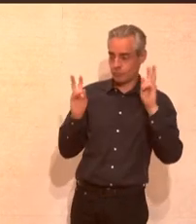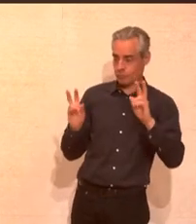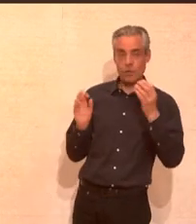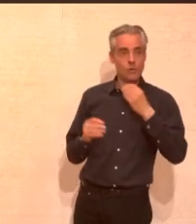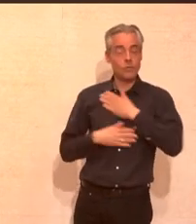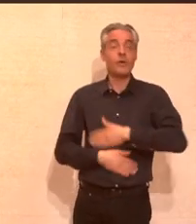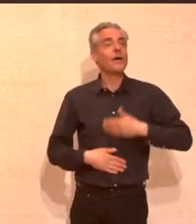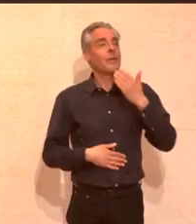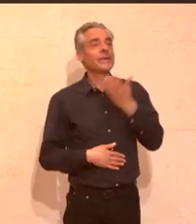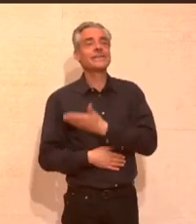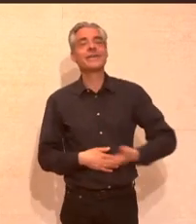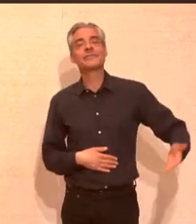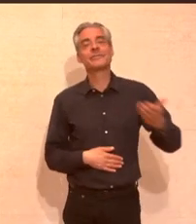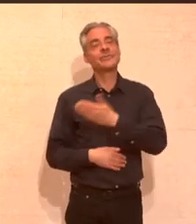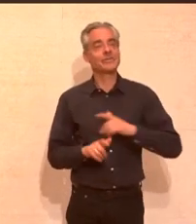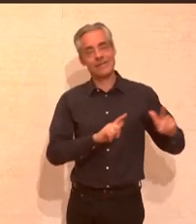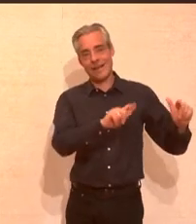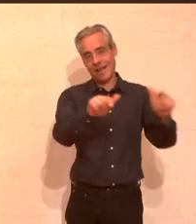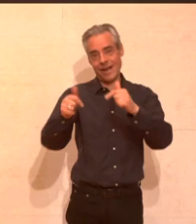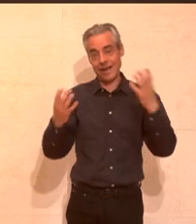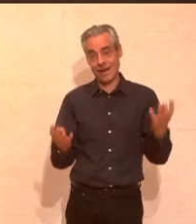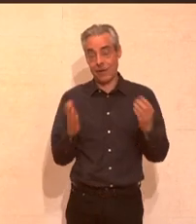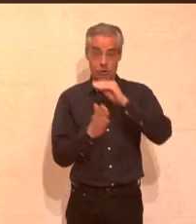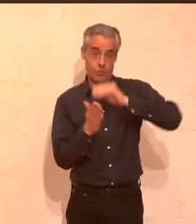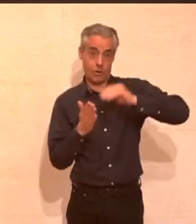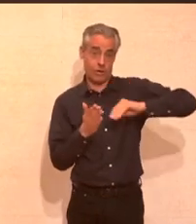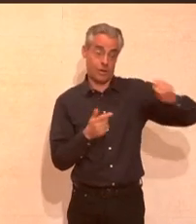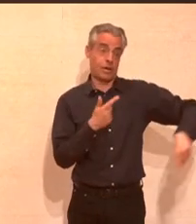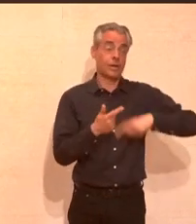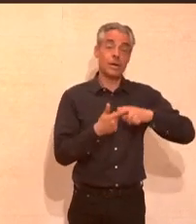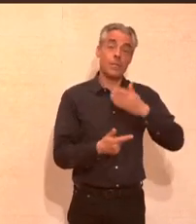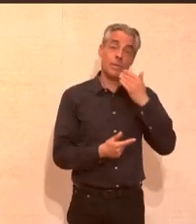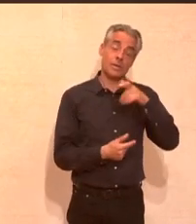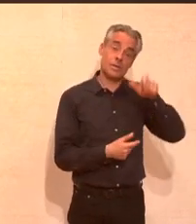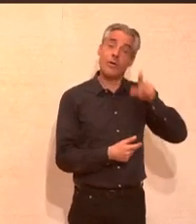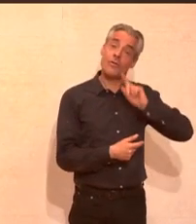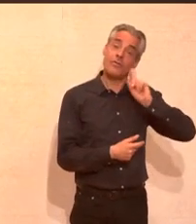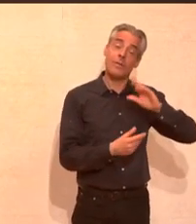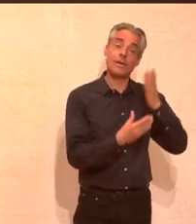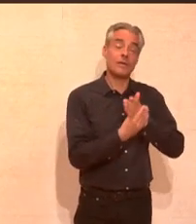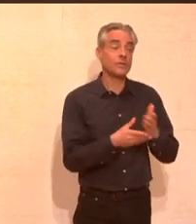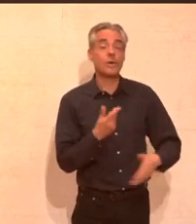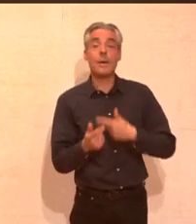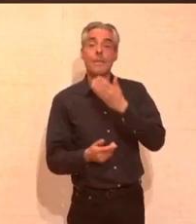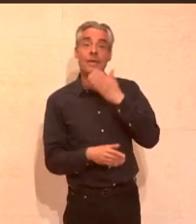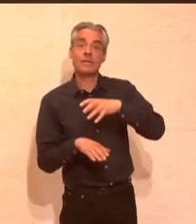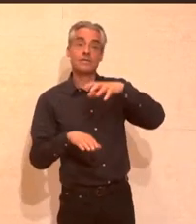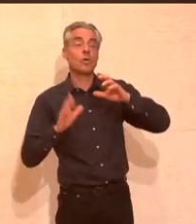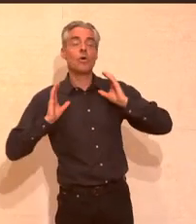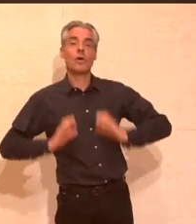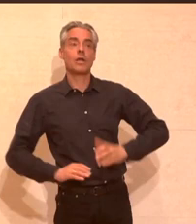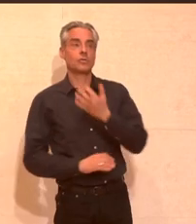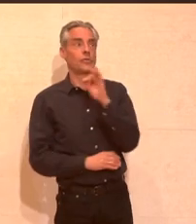éducative. Merci donc à tous ceux qui y ont contribué. Merci aux intervenantes. Merci au Collège de France pour son